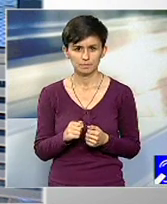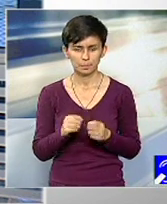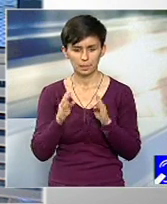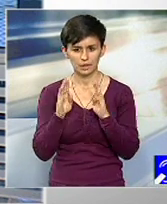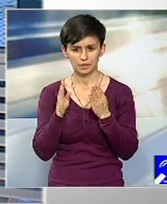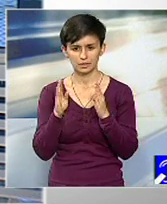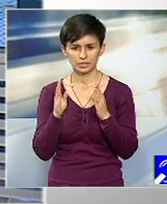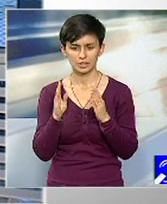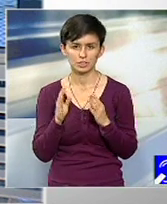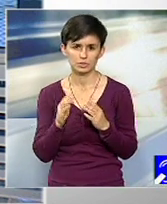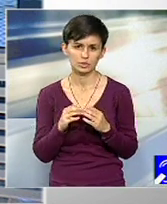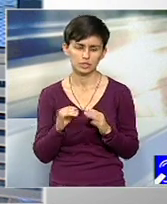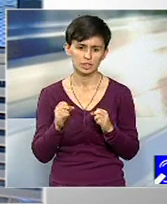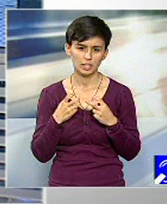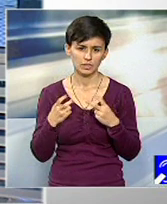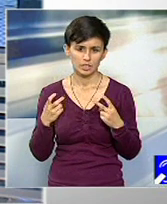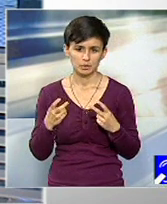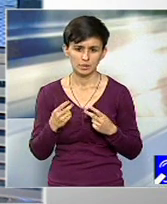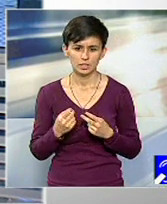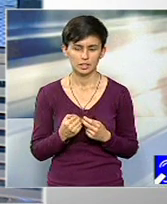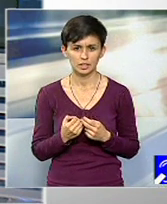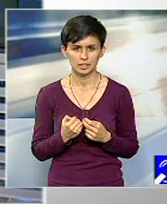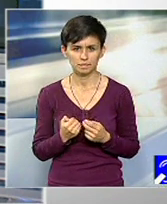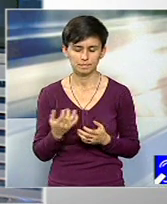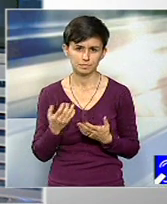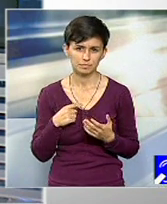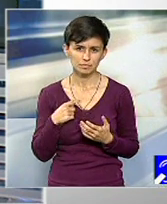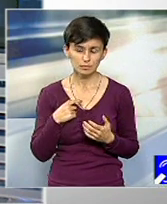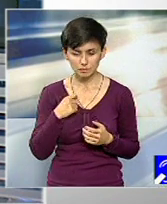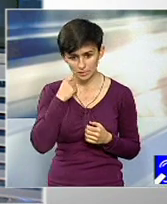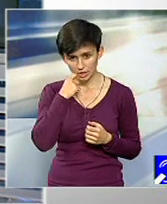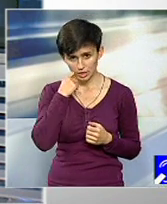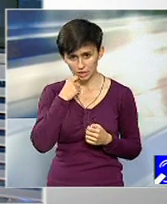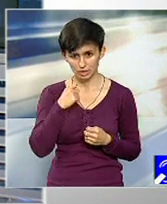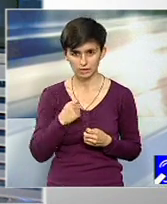Călătoare, iar evenimentele care de proiecție de film accesibil care sunt pe Cluj-Napoca